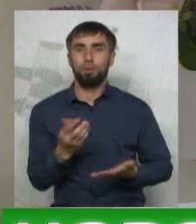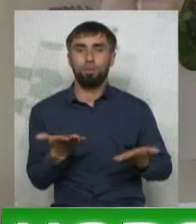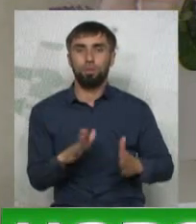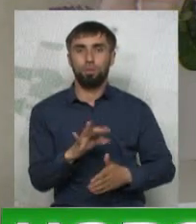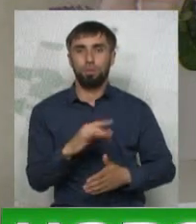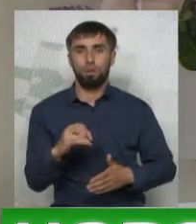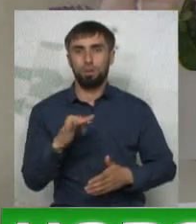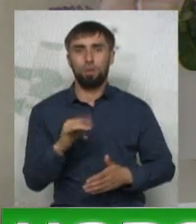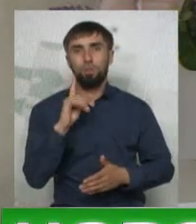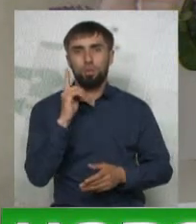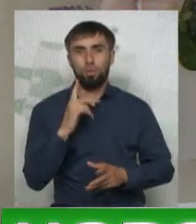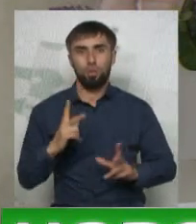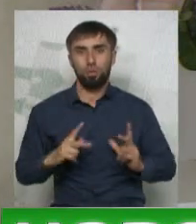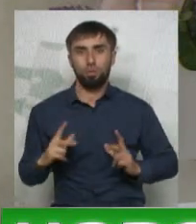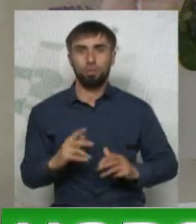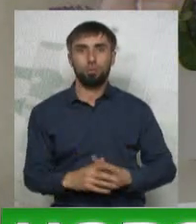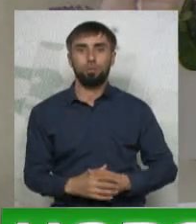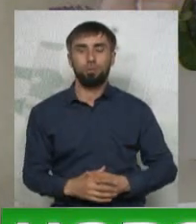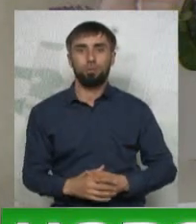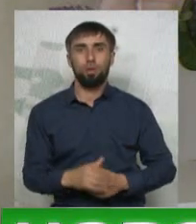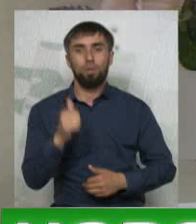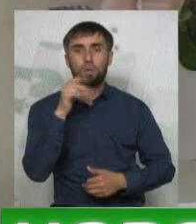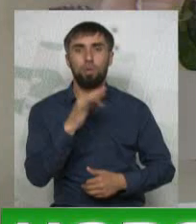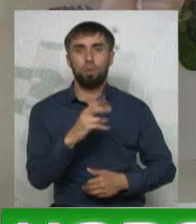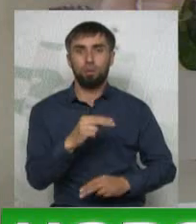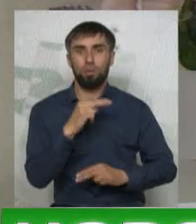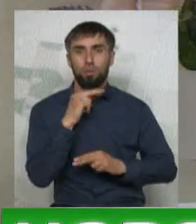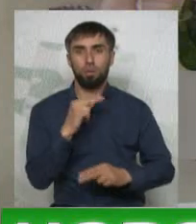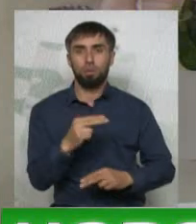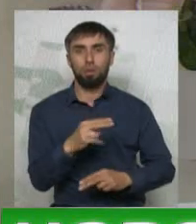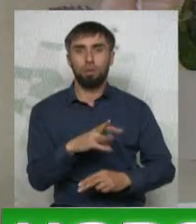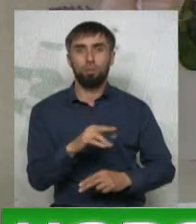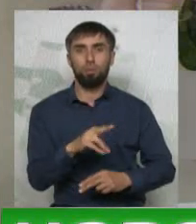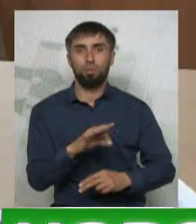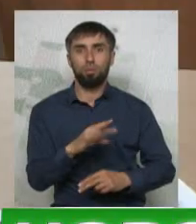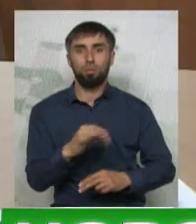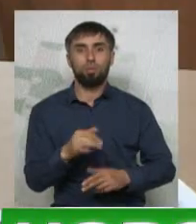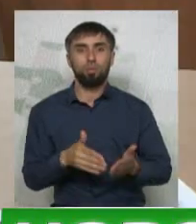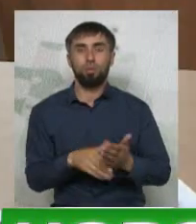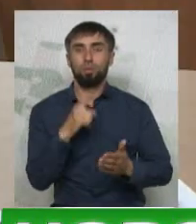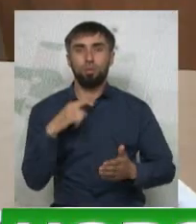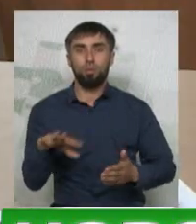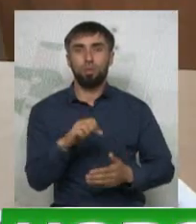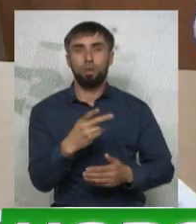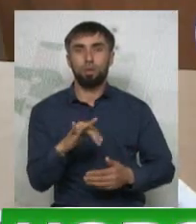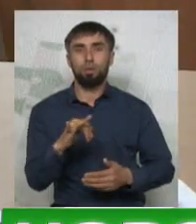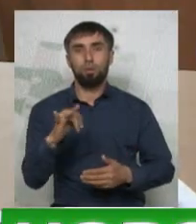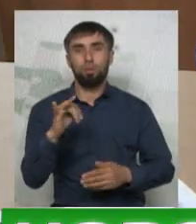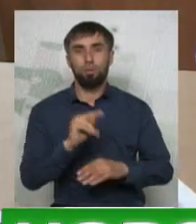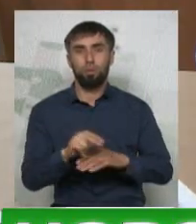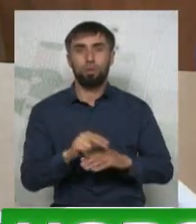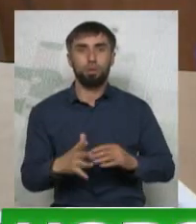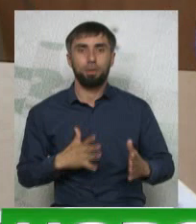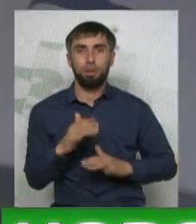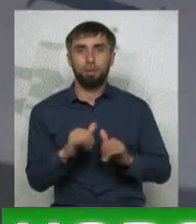в стороне и молодые учителя, которым она оказывает методическую помощь. Всероссийская акция «Учить,